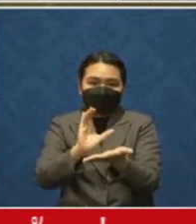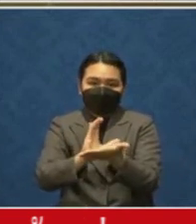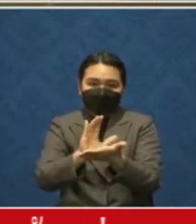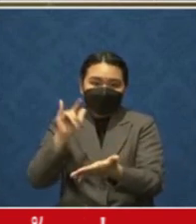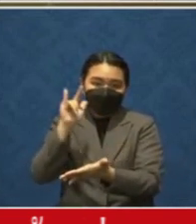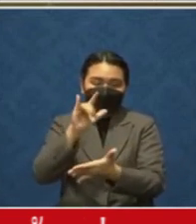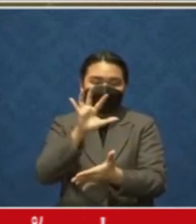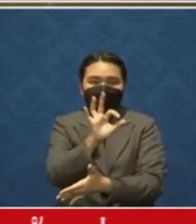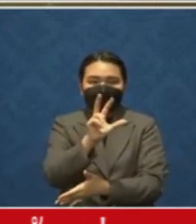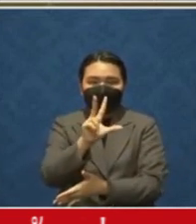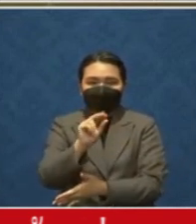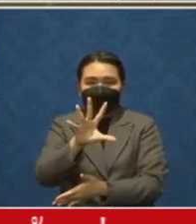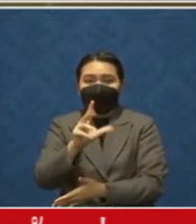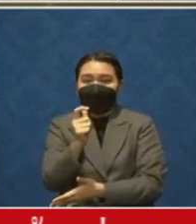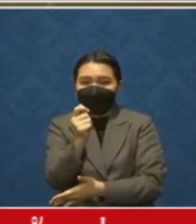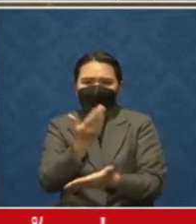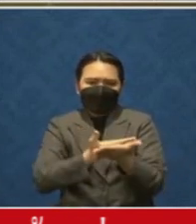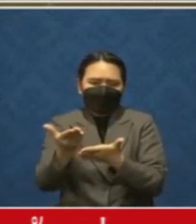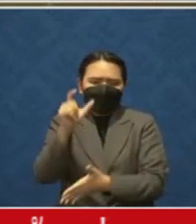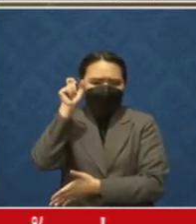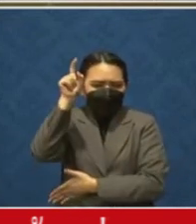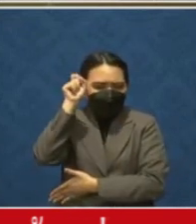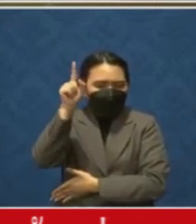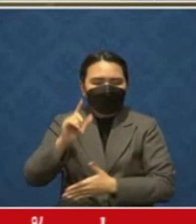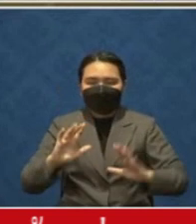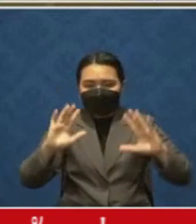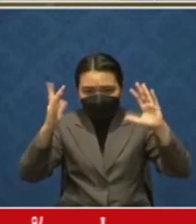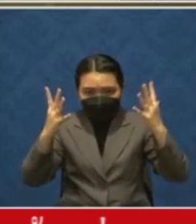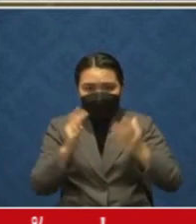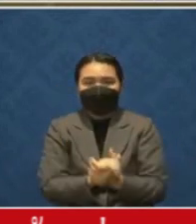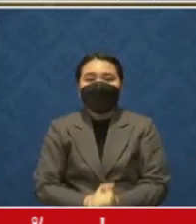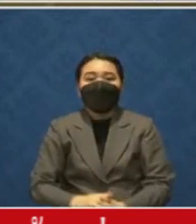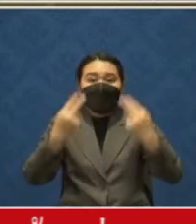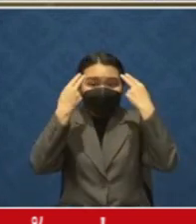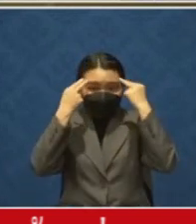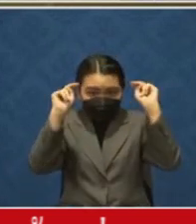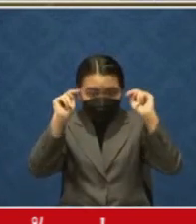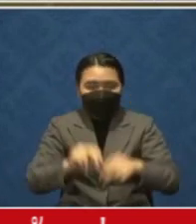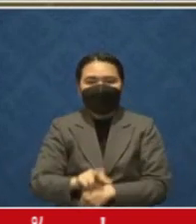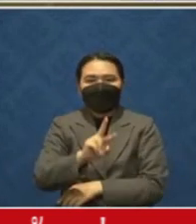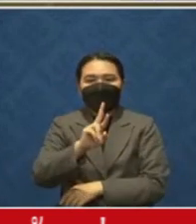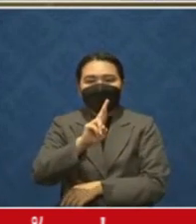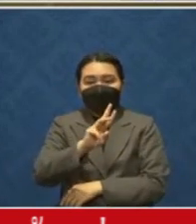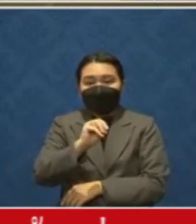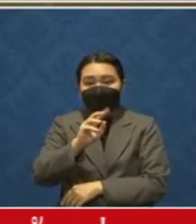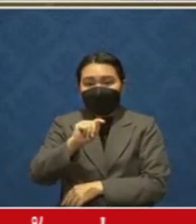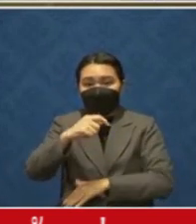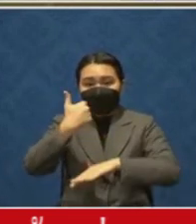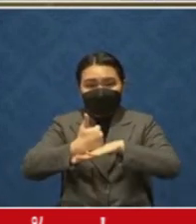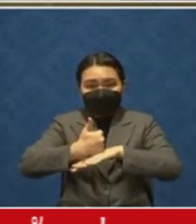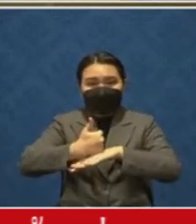การจัดซื้อเครื่องบิน F-35A เนี่ยไม่มีความจำเป็นเร่งด่วนเลยครับให้ท่านนายกรัฐมนตรีรัฐมนตรีกลาโห